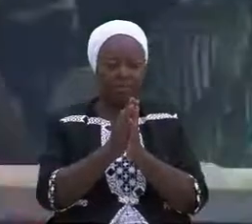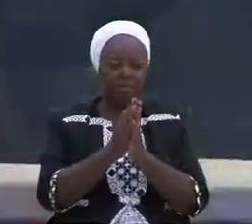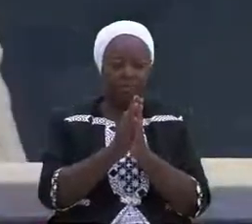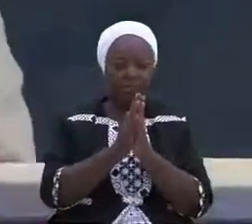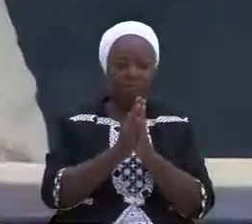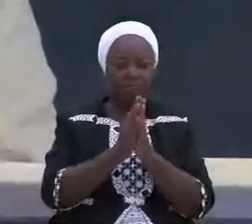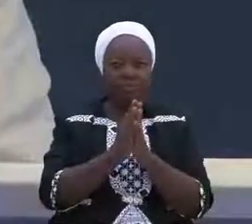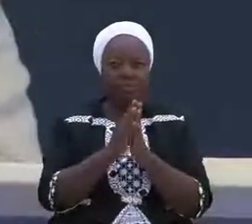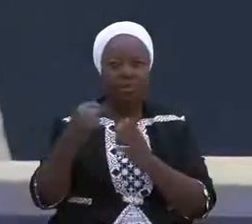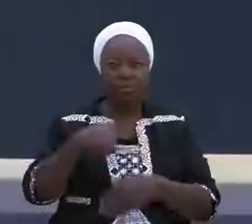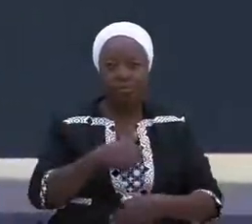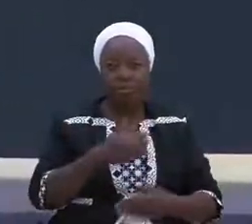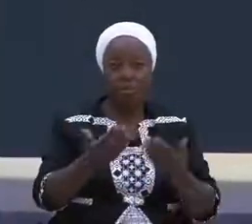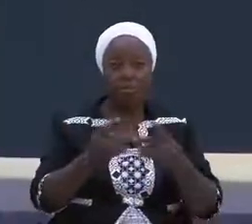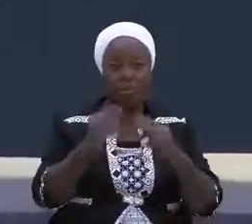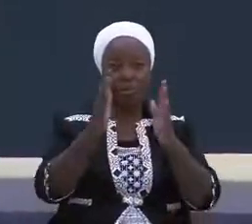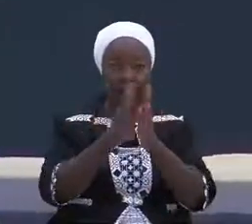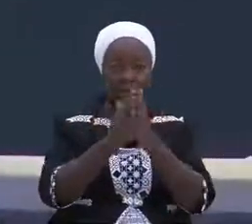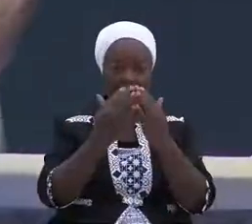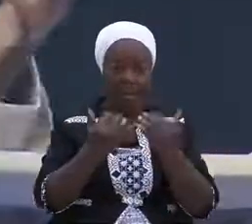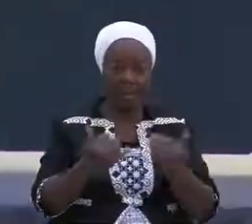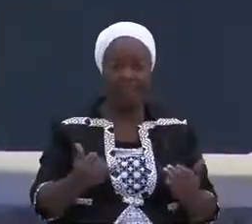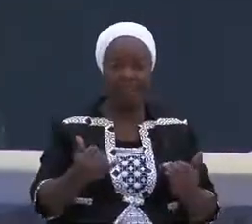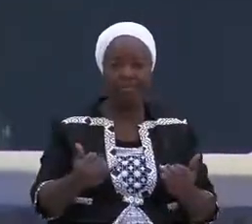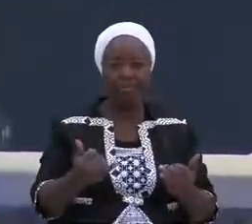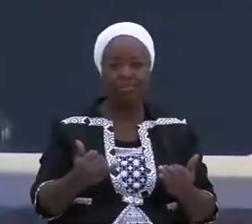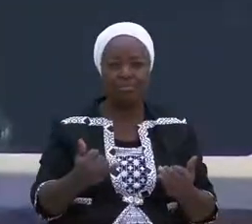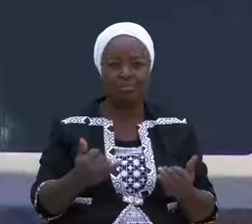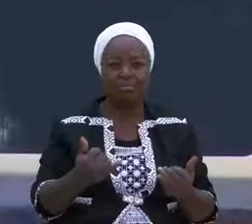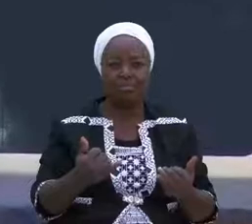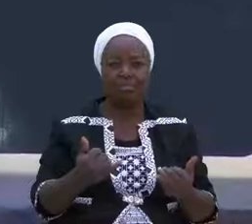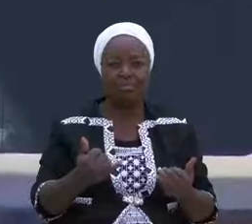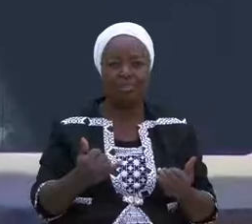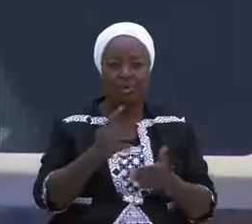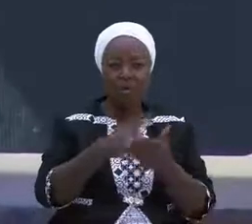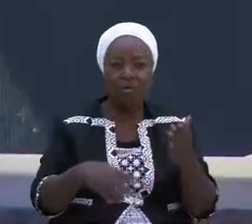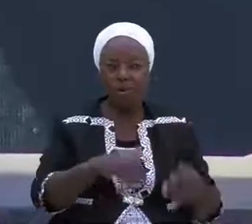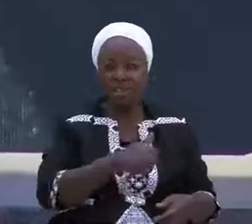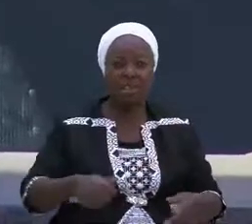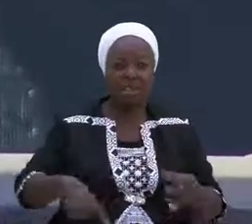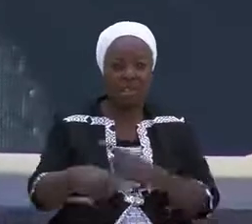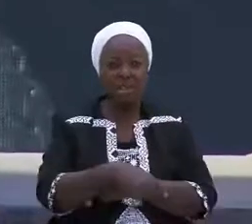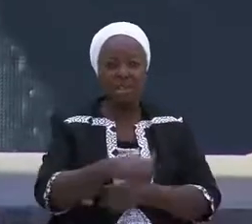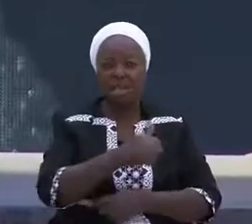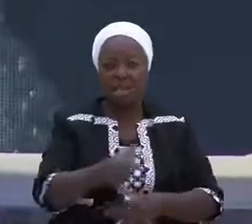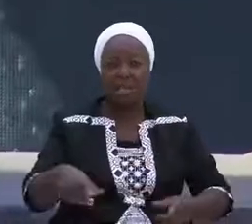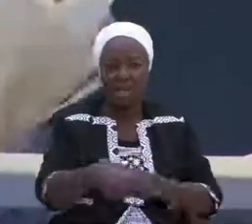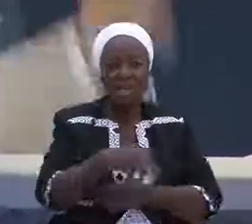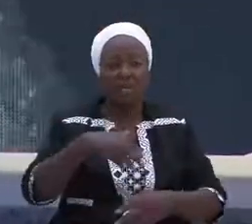yeux fermés. La tête baissée, les yeux fermés. Quel jour? Un jour de joie pour